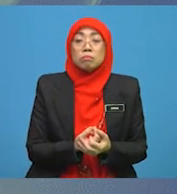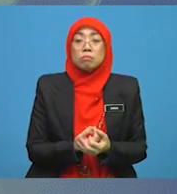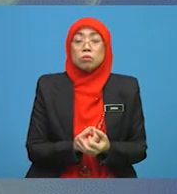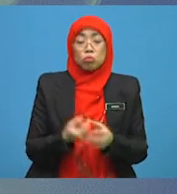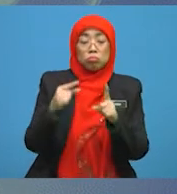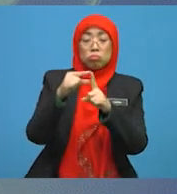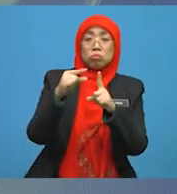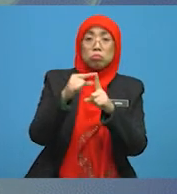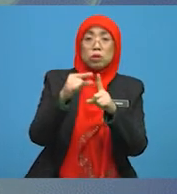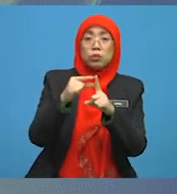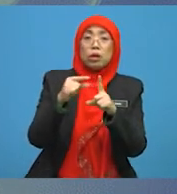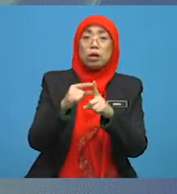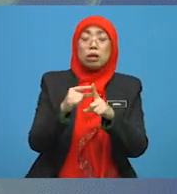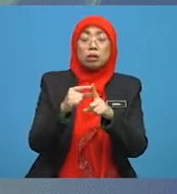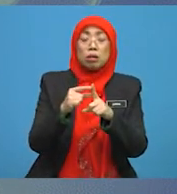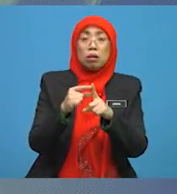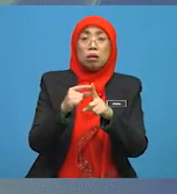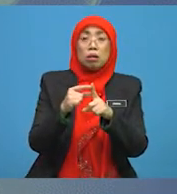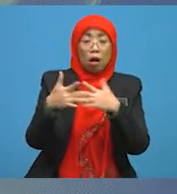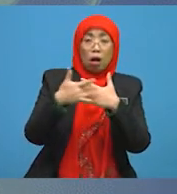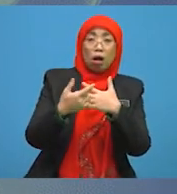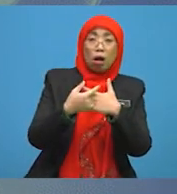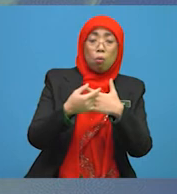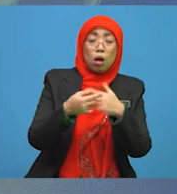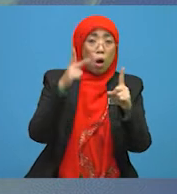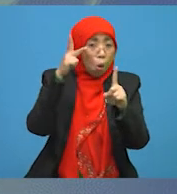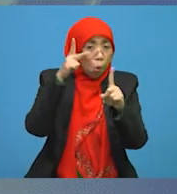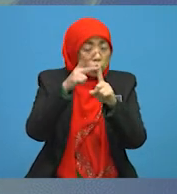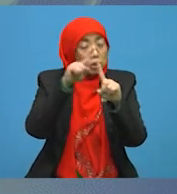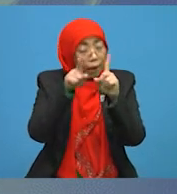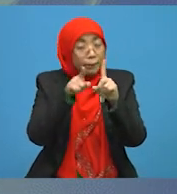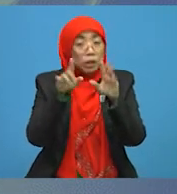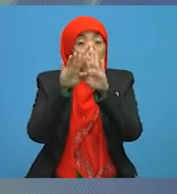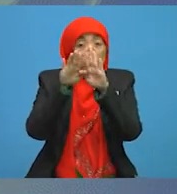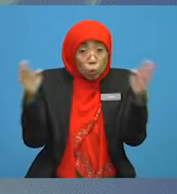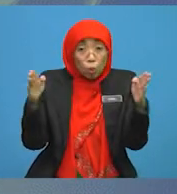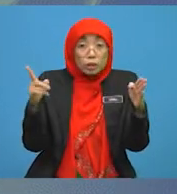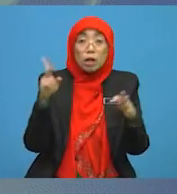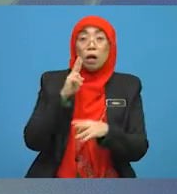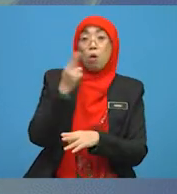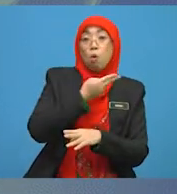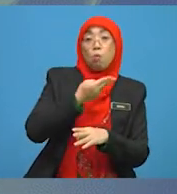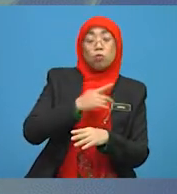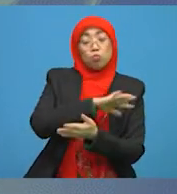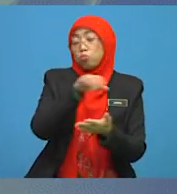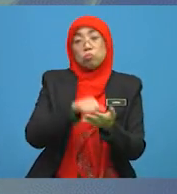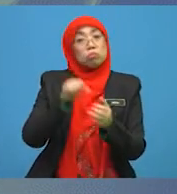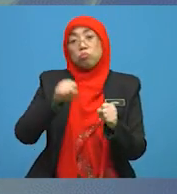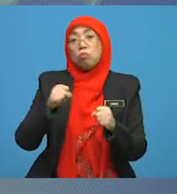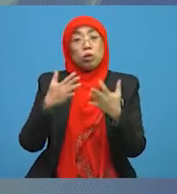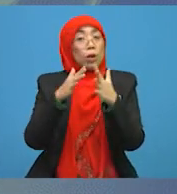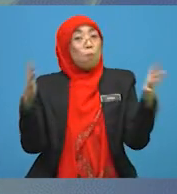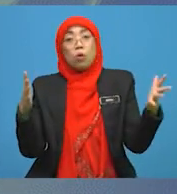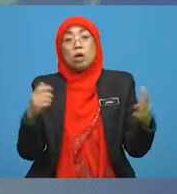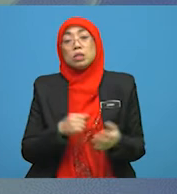bermaksud perkataan yang asalnya mendukung makna yang khusus diberikan makna lain yang lebih